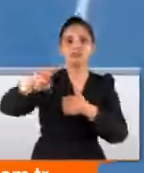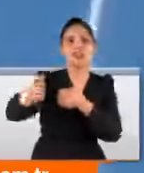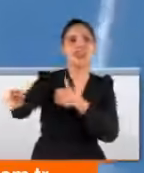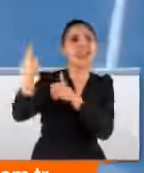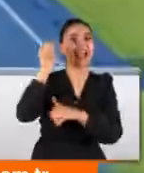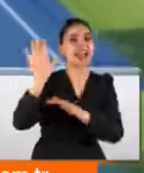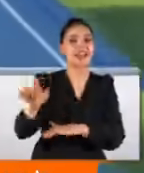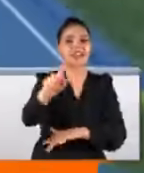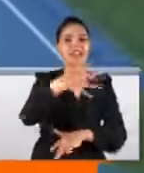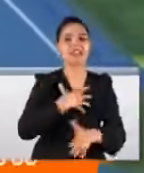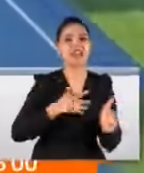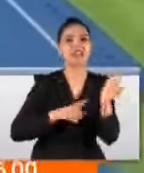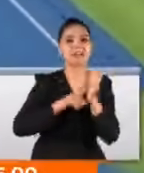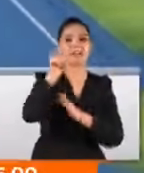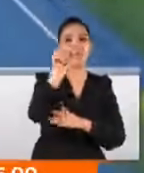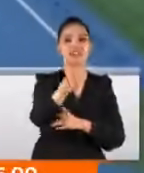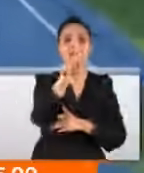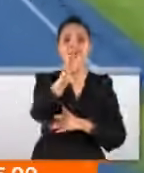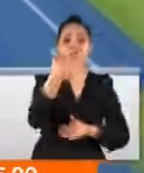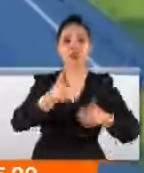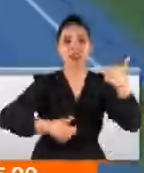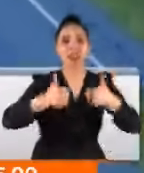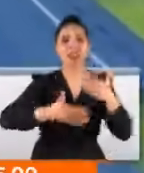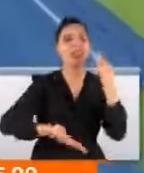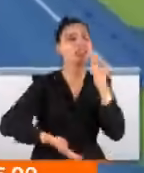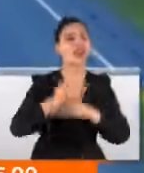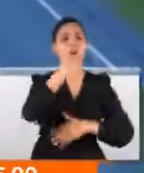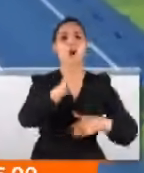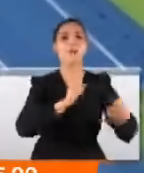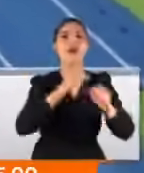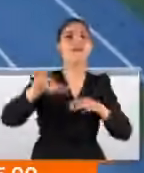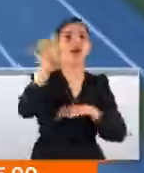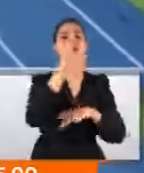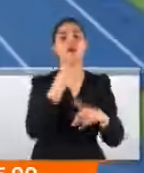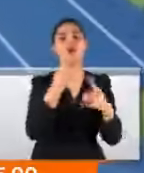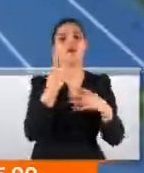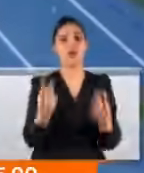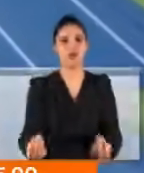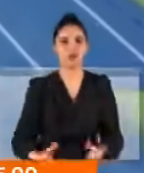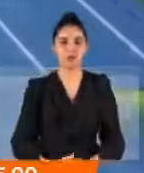çizgisini geçti. Görüntü böyle olunca da yarıştan çok onun performansı konuşuldu.